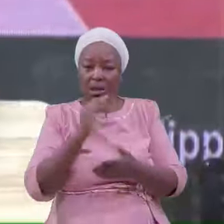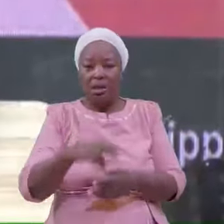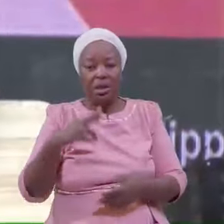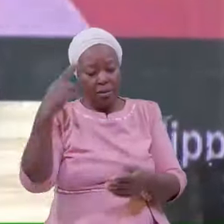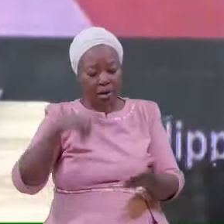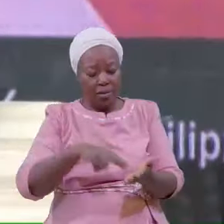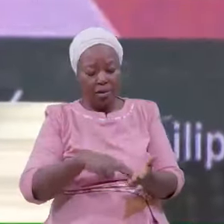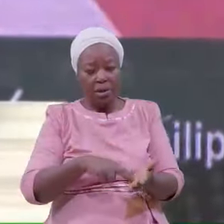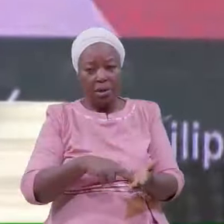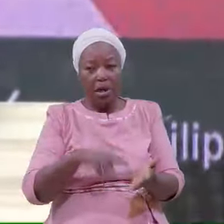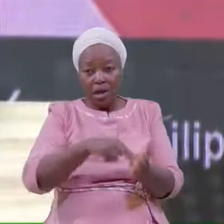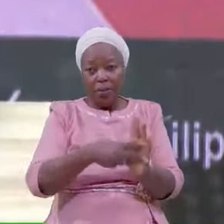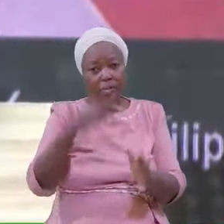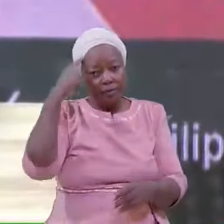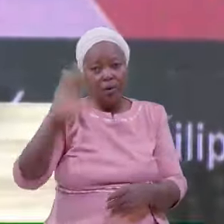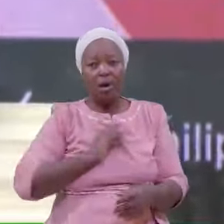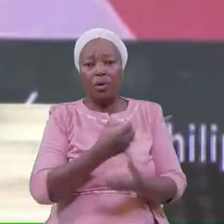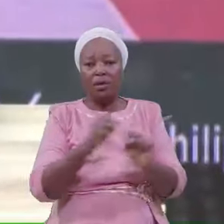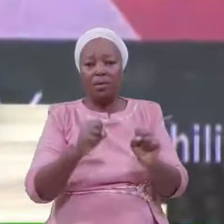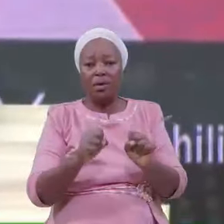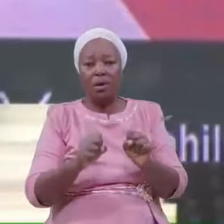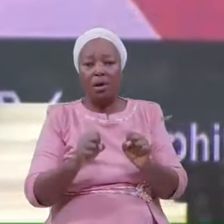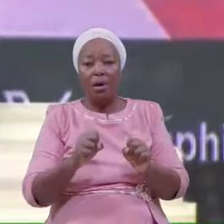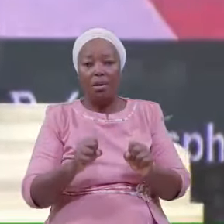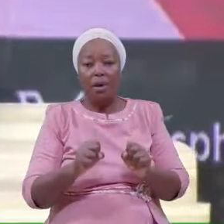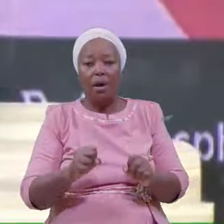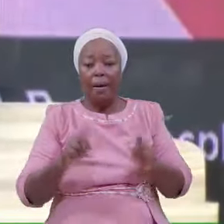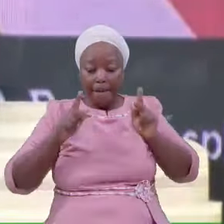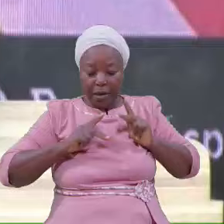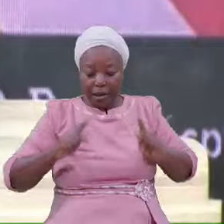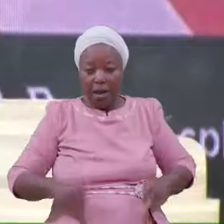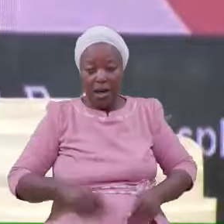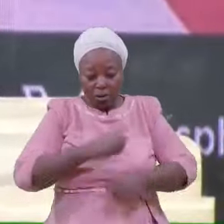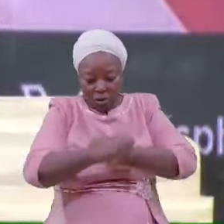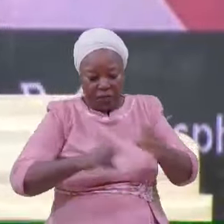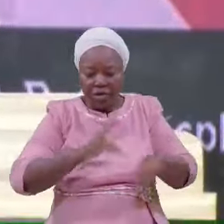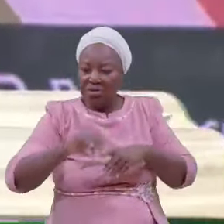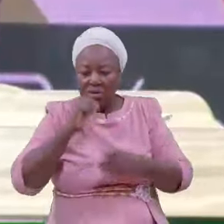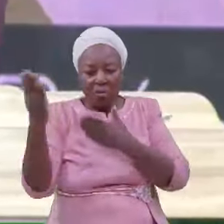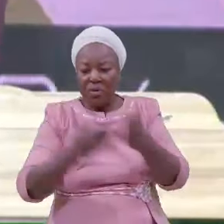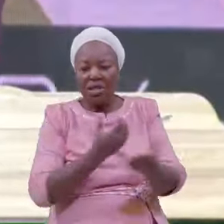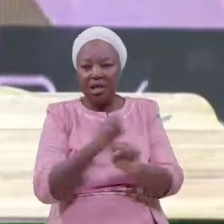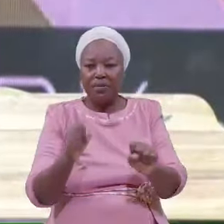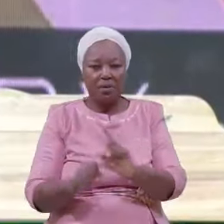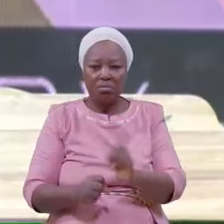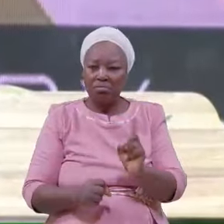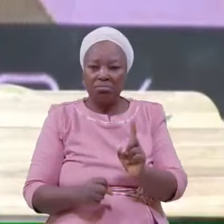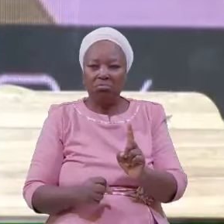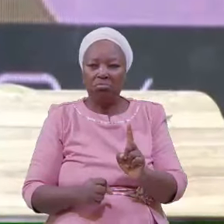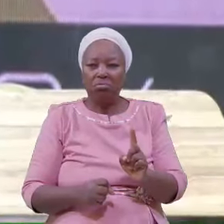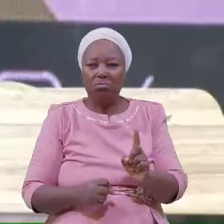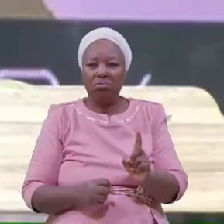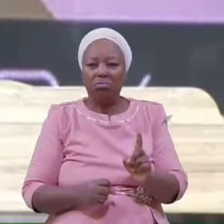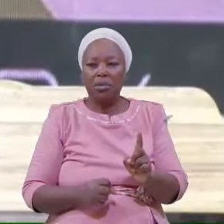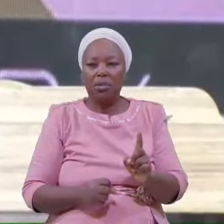ang kaligtasan. Personal suffering does not bring salvation. Ang mga kasakitan sa buhay hindi nagbibigay ng